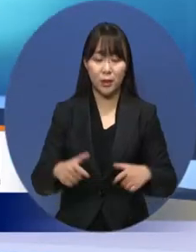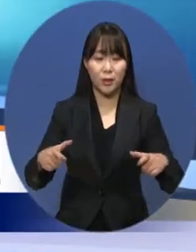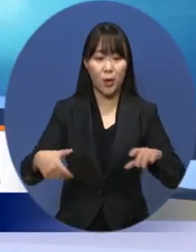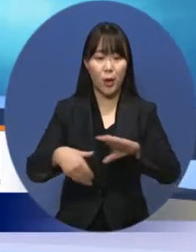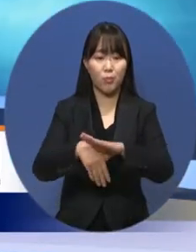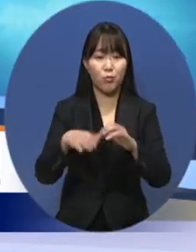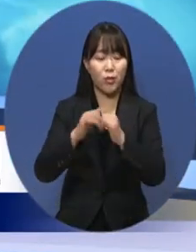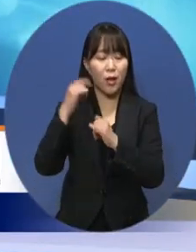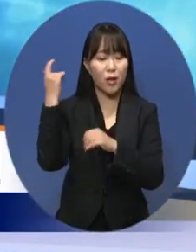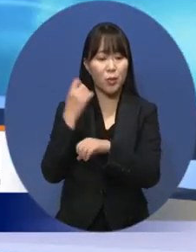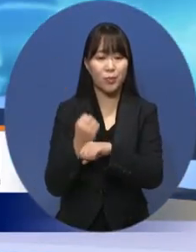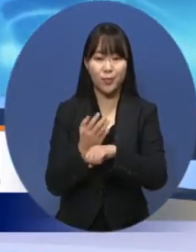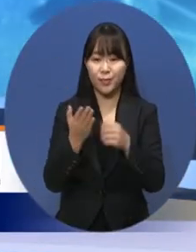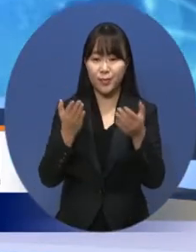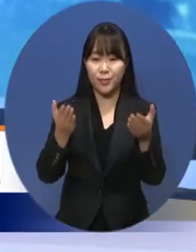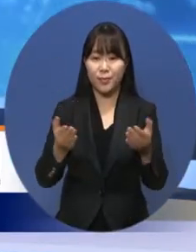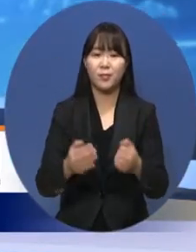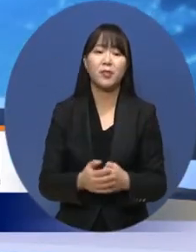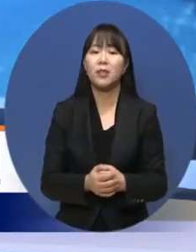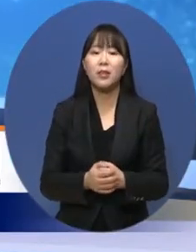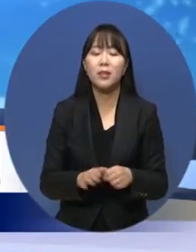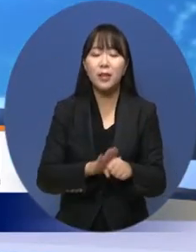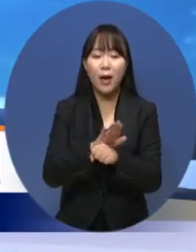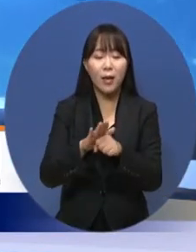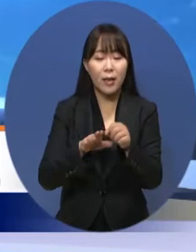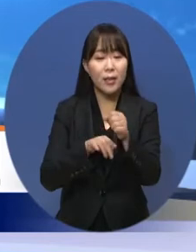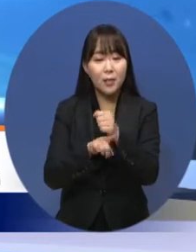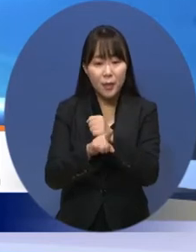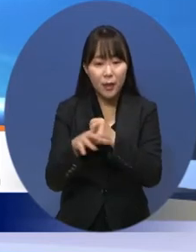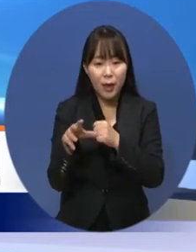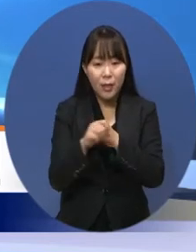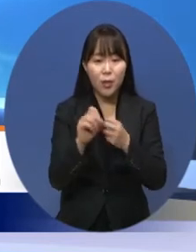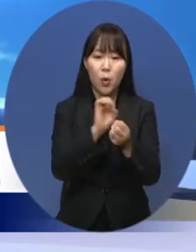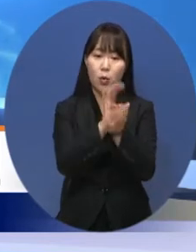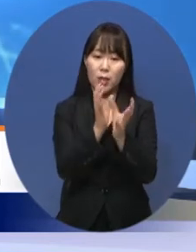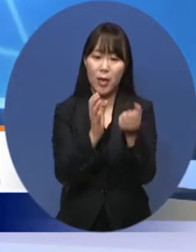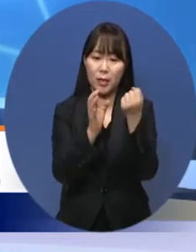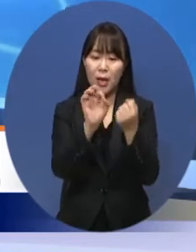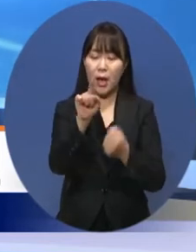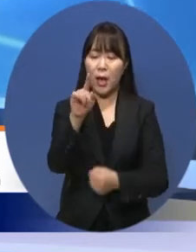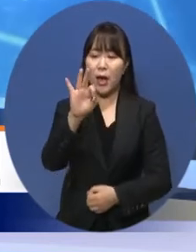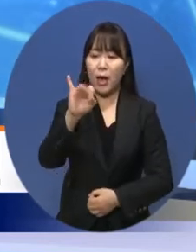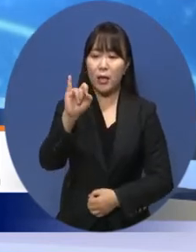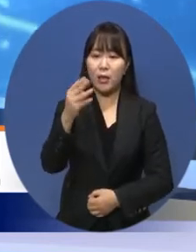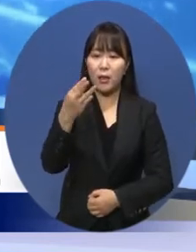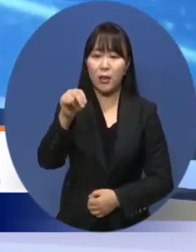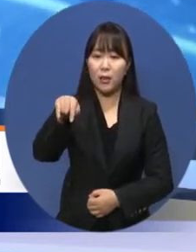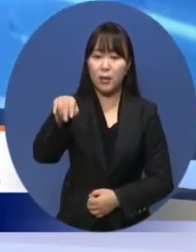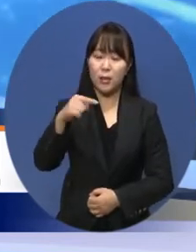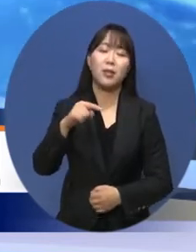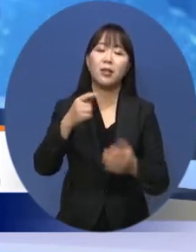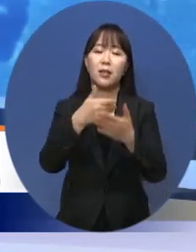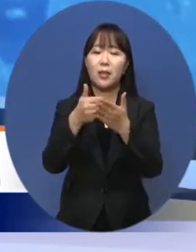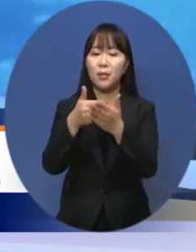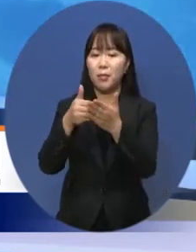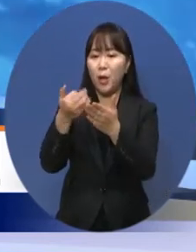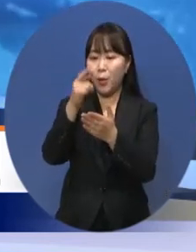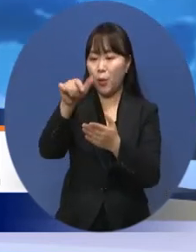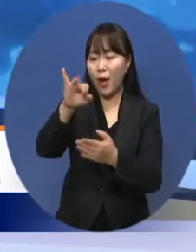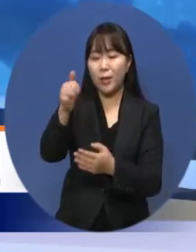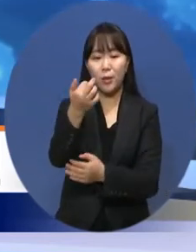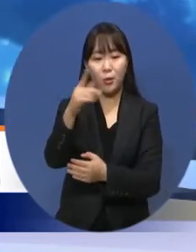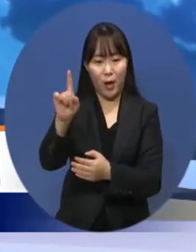지역의 문화가 소식 전해드립니다. 사랑의 메시지라는 꽃말을 가진 아이리스를 화폭에 담은 곽인화